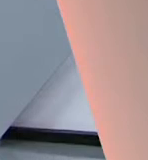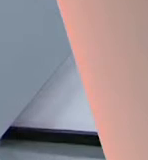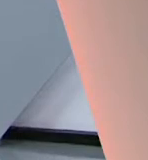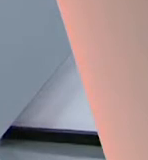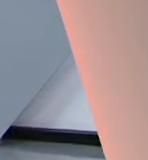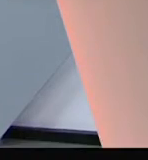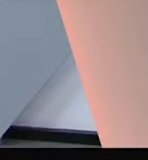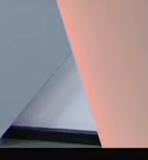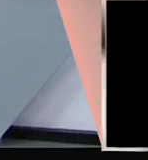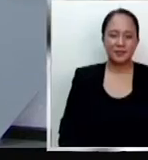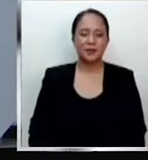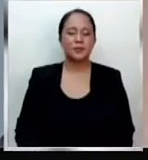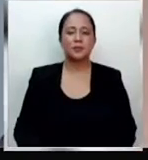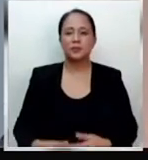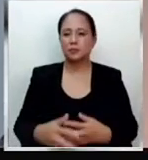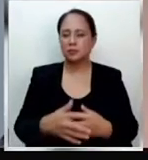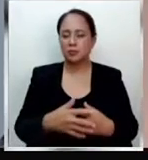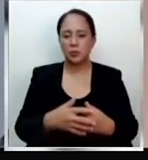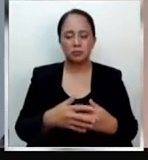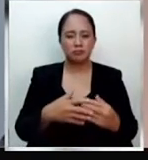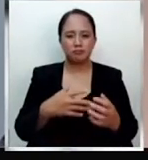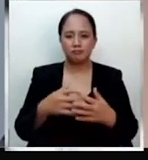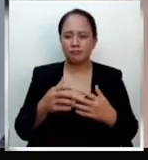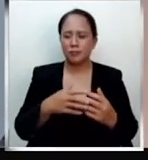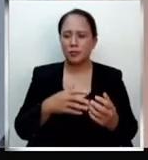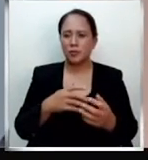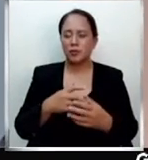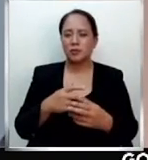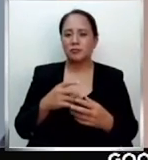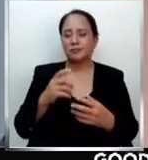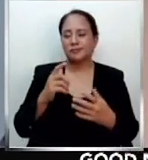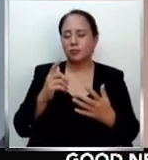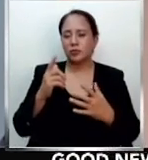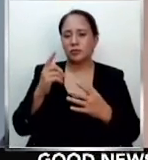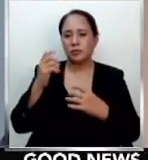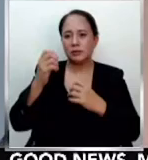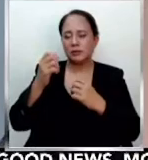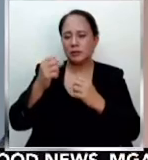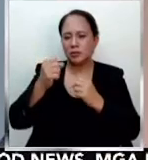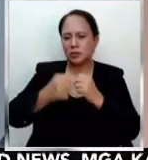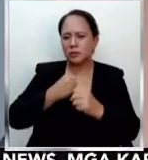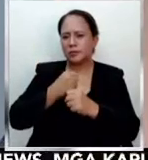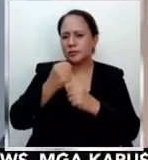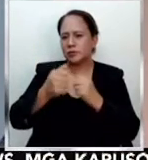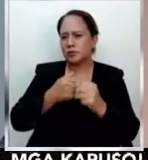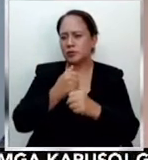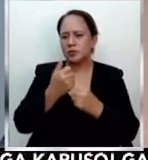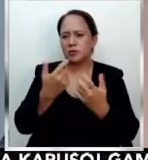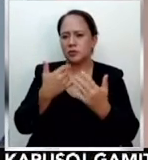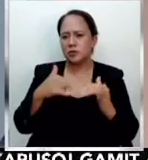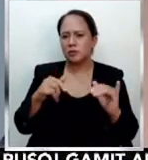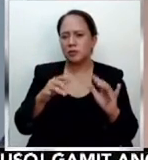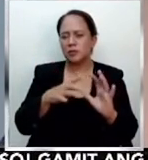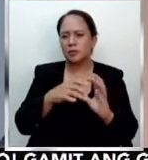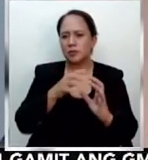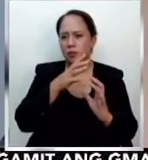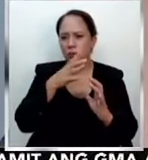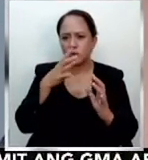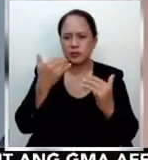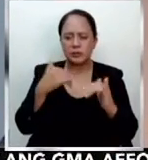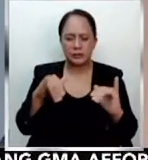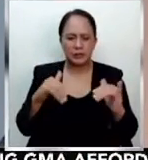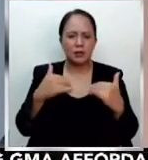Kahit mahigit 20 dekada lang may batas para sa modernisasyon ng agrikultura, marami pa rin daw problema ang kinakaharap ang pagpapatupad